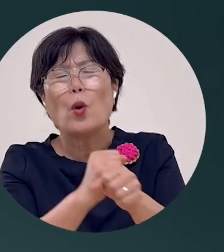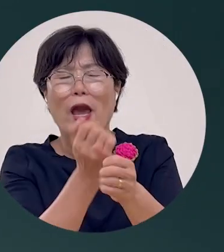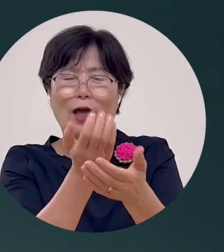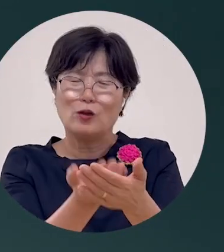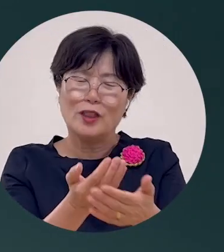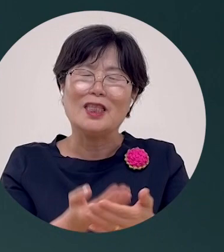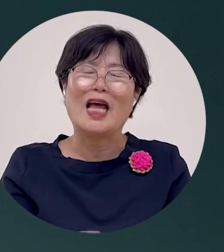말합니다.